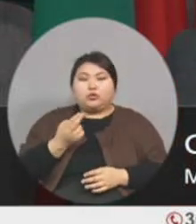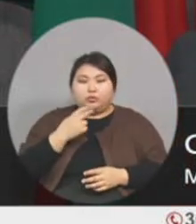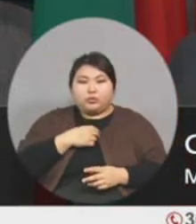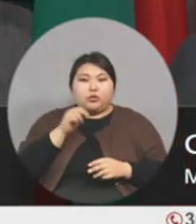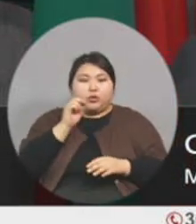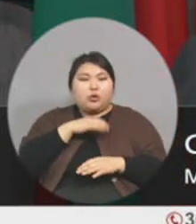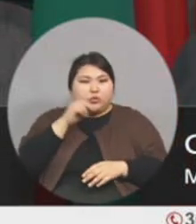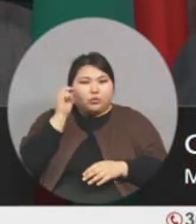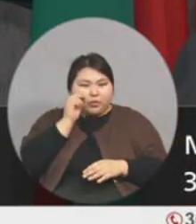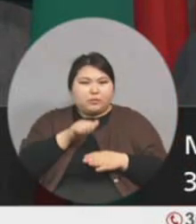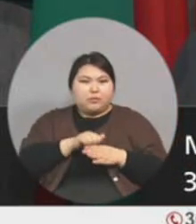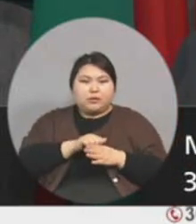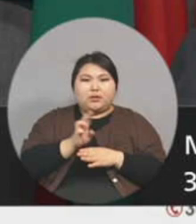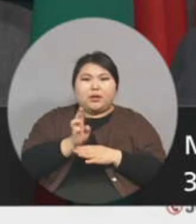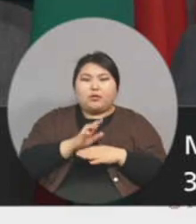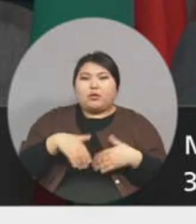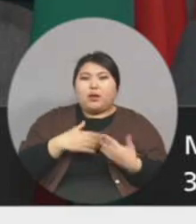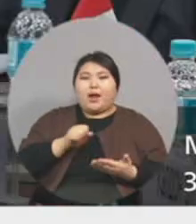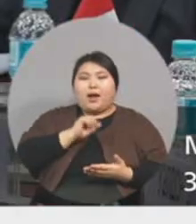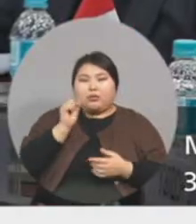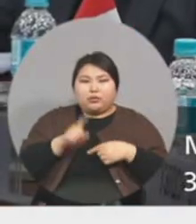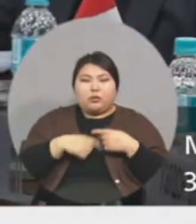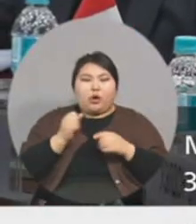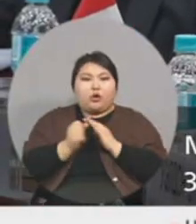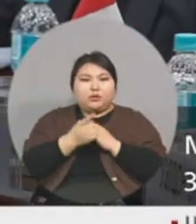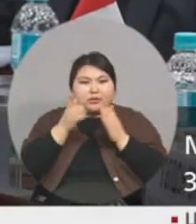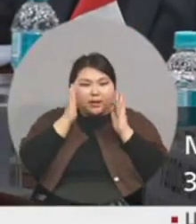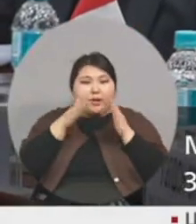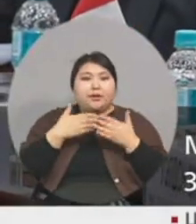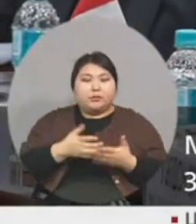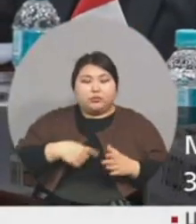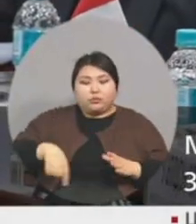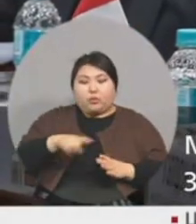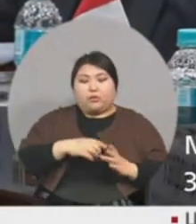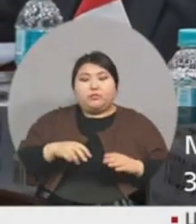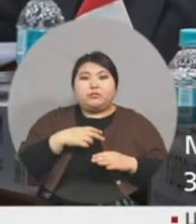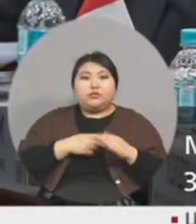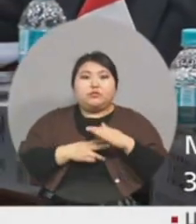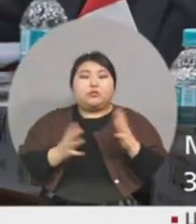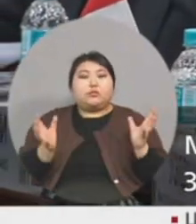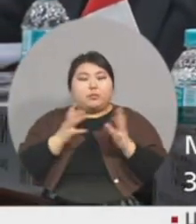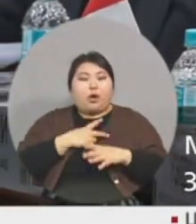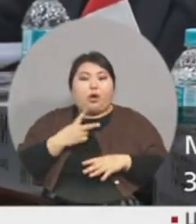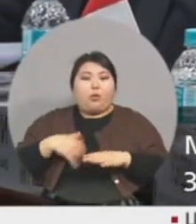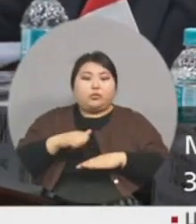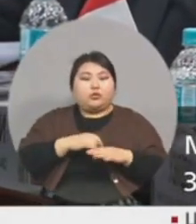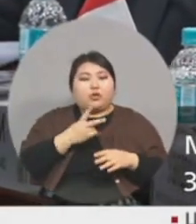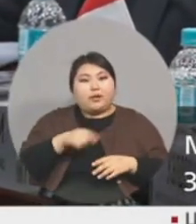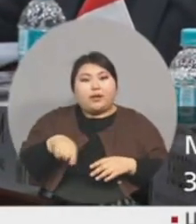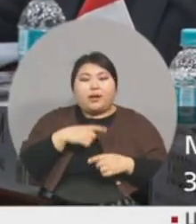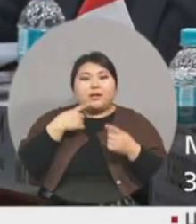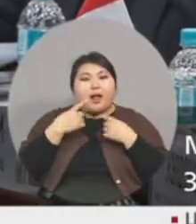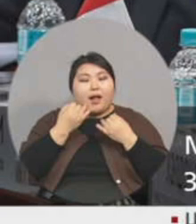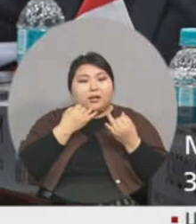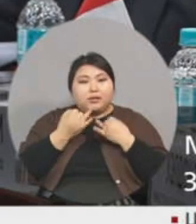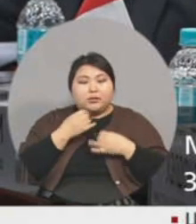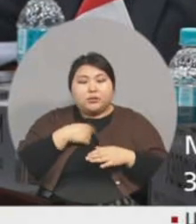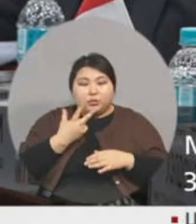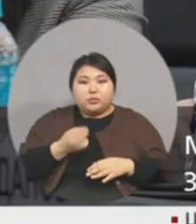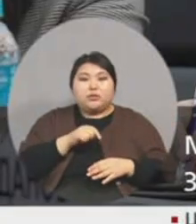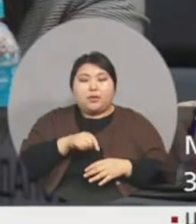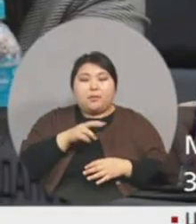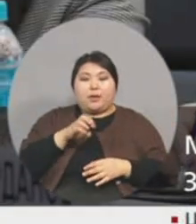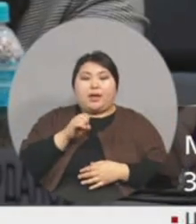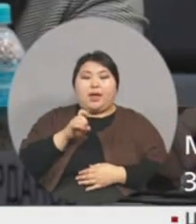сургах, дадлагжуулах асуудал дээр бас онцгой анхаарч Дугуй ширээний уулзалт нь хоёр улсын хоёр талд яриа хэлэлцээний үндсэн механизм